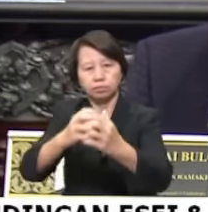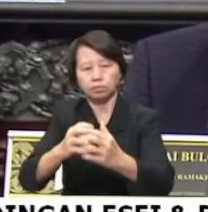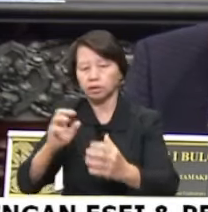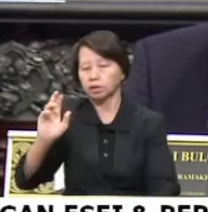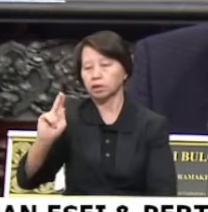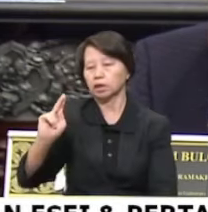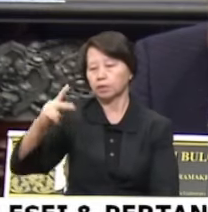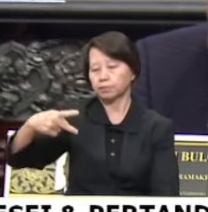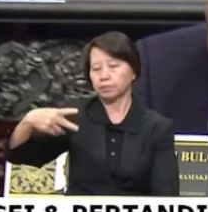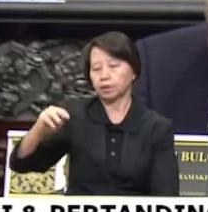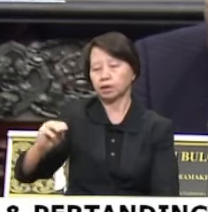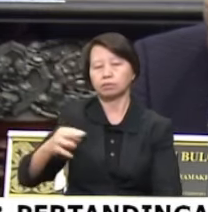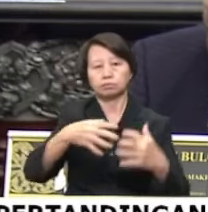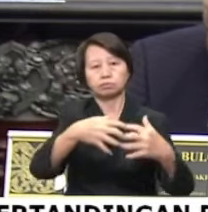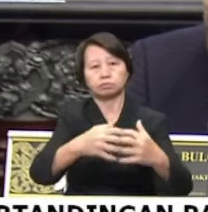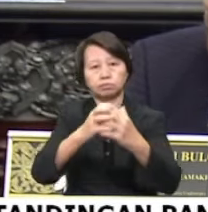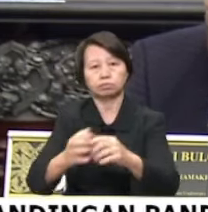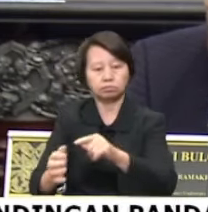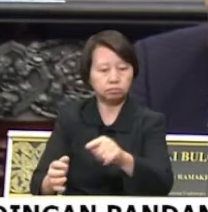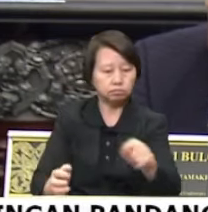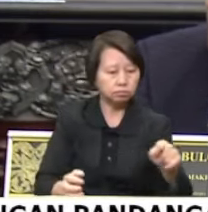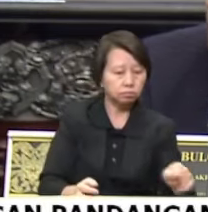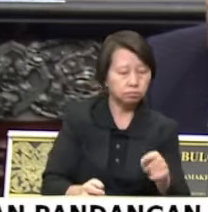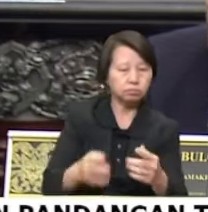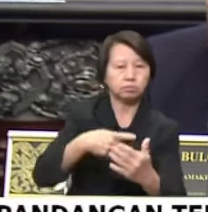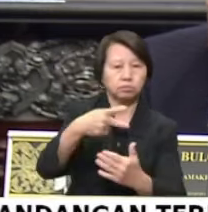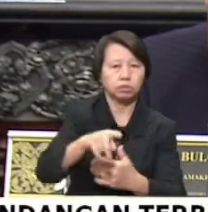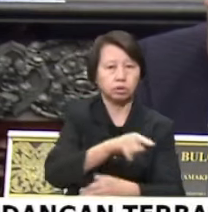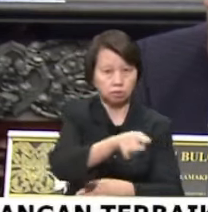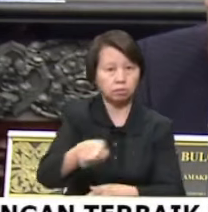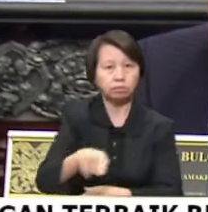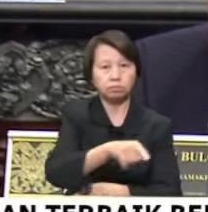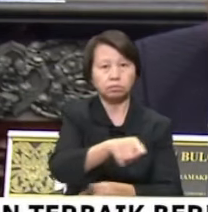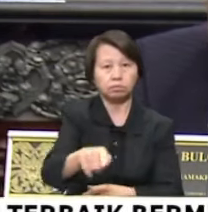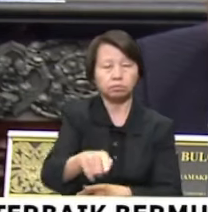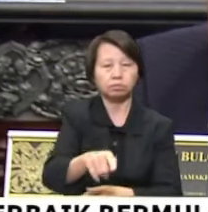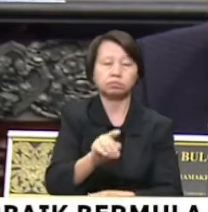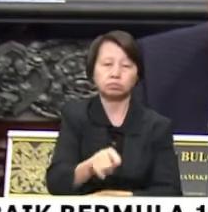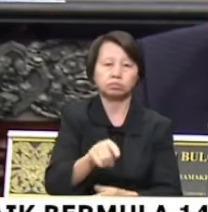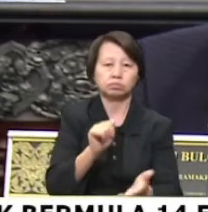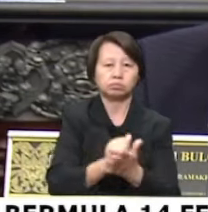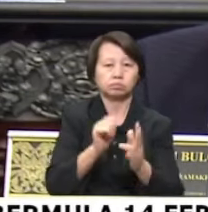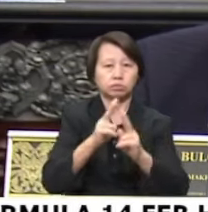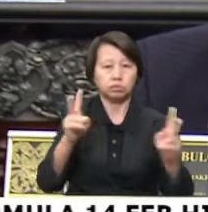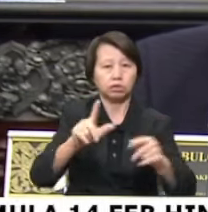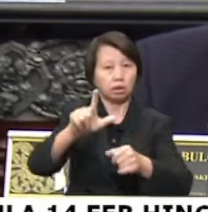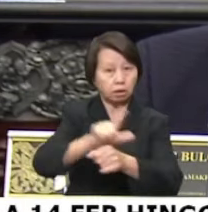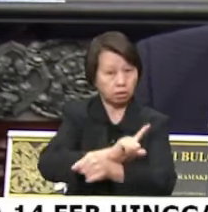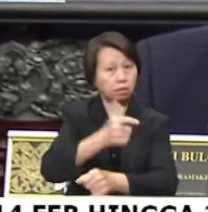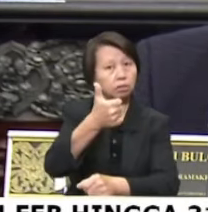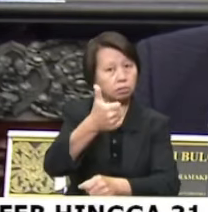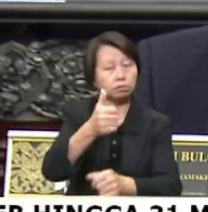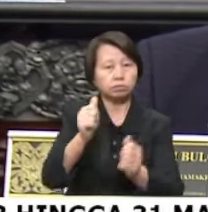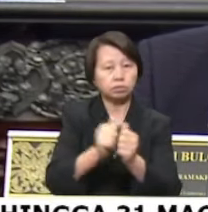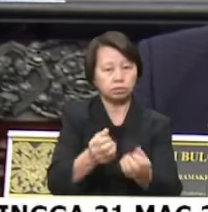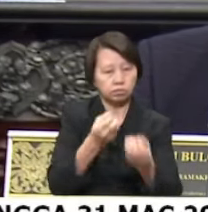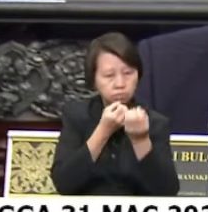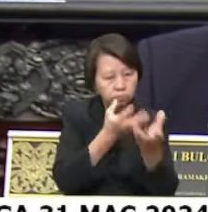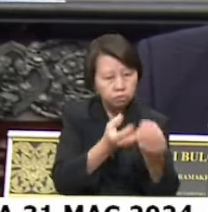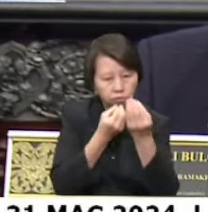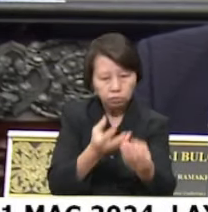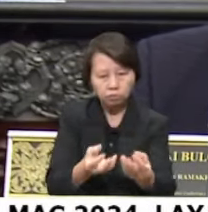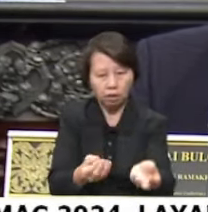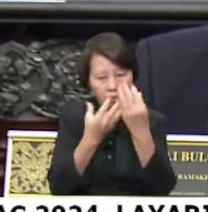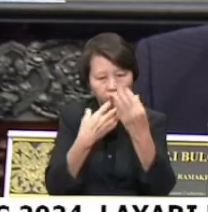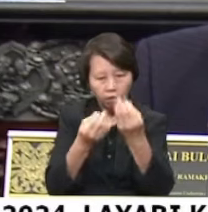ini merupakan suatu pelantar ataupun platform yang begitu lengkap dengan info-info dan begitu